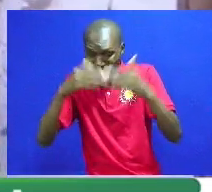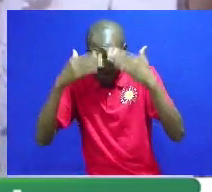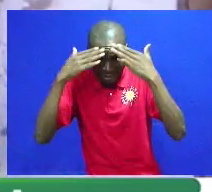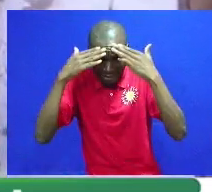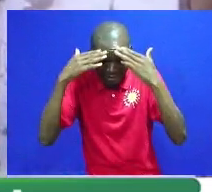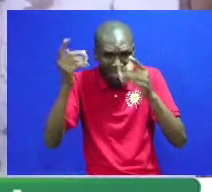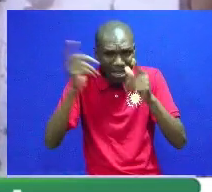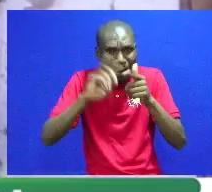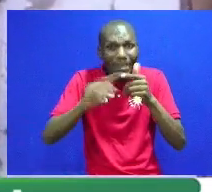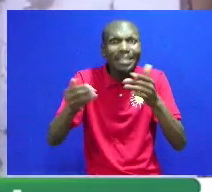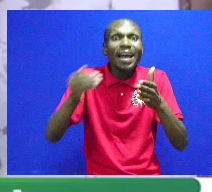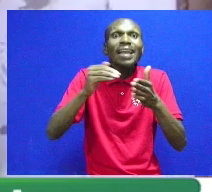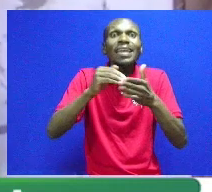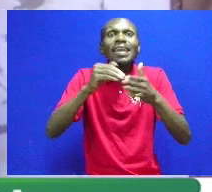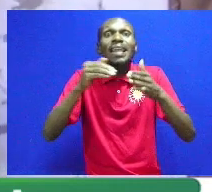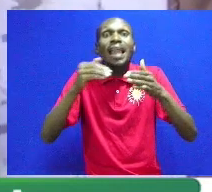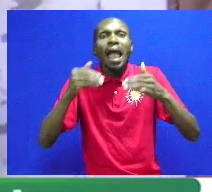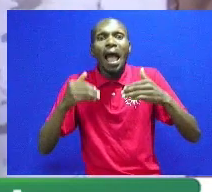barabumba wato